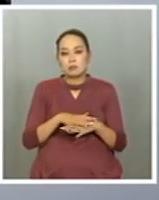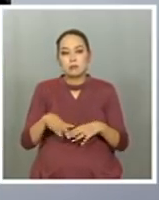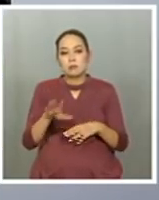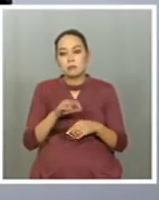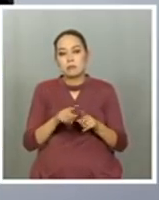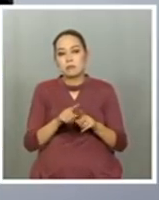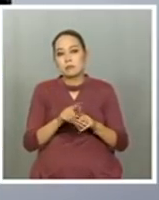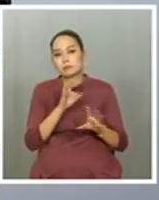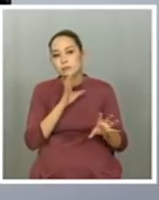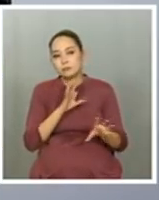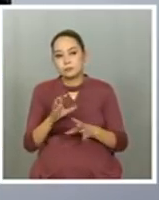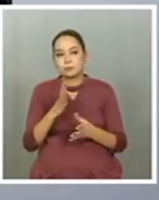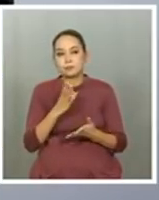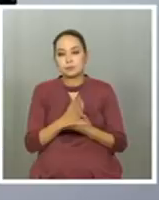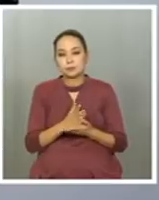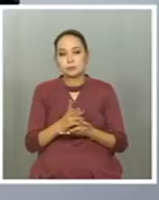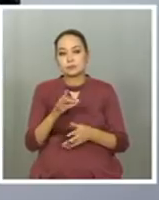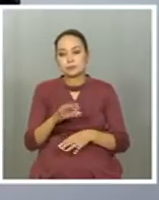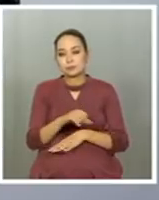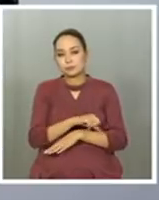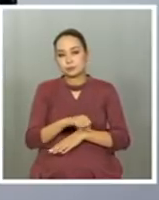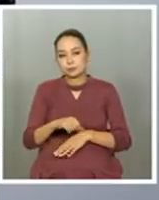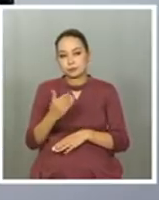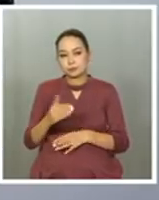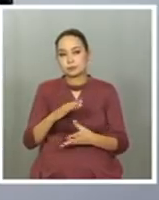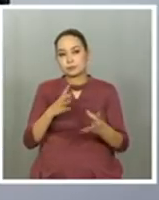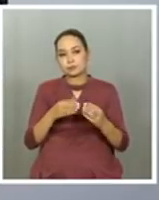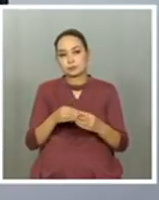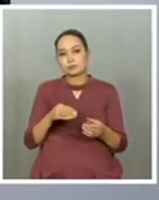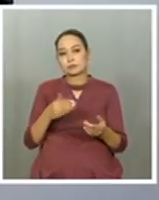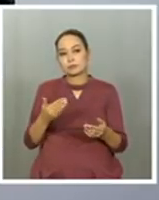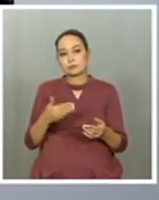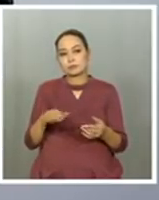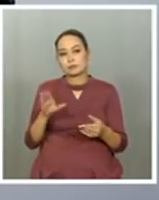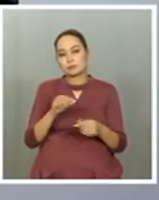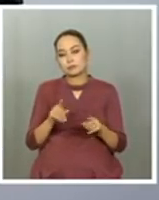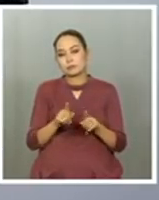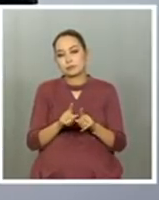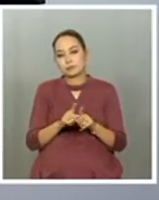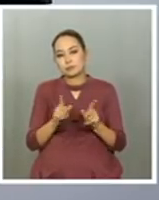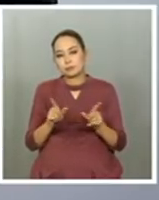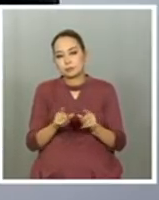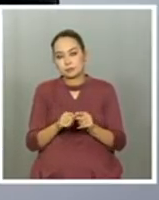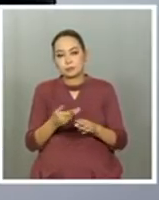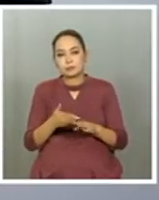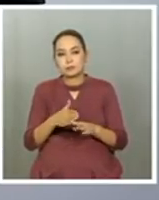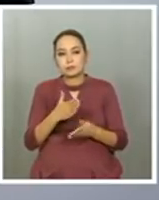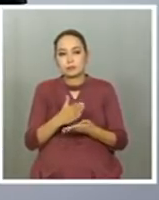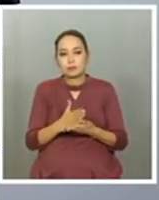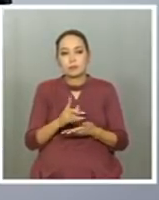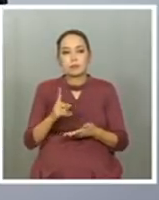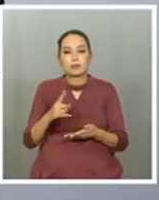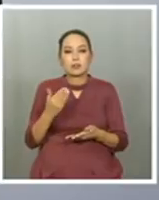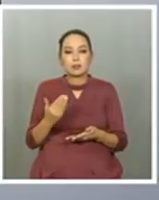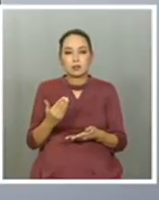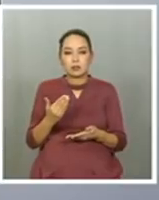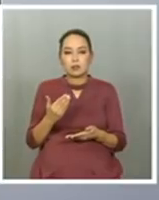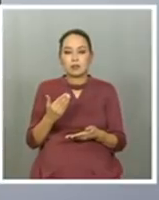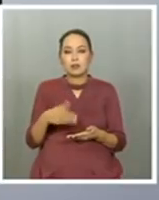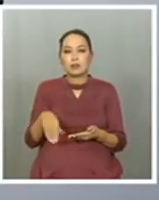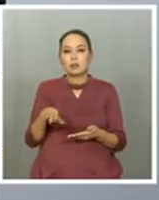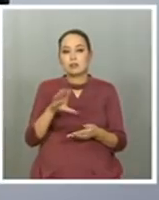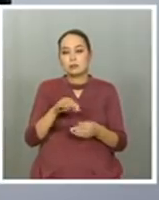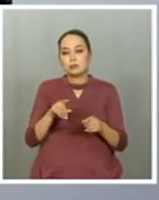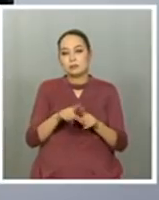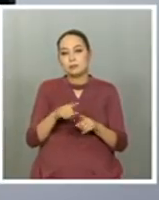етеді, бірақ сыртқа экспортқа шыққан кезде ол тауарлар бәсекеге түсе алмай қалады. Неліктен? Өйткені оның бірден бір әсер ететін оның